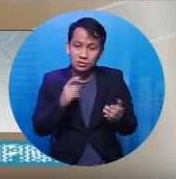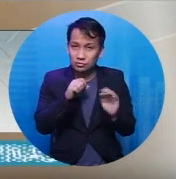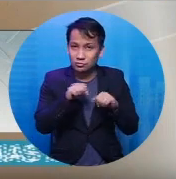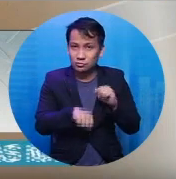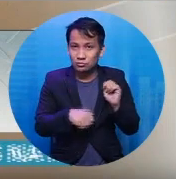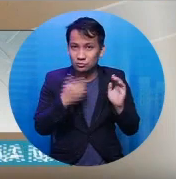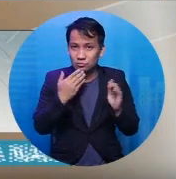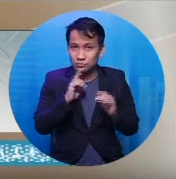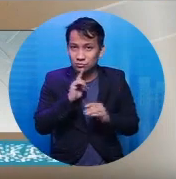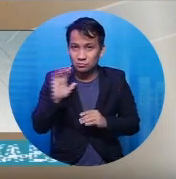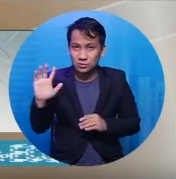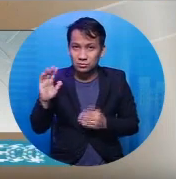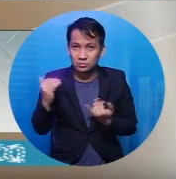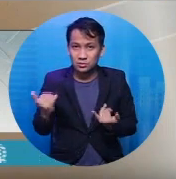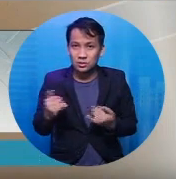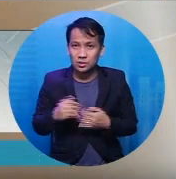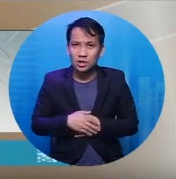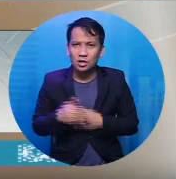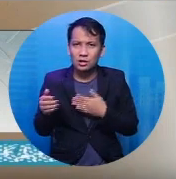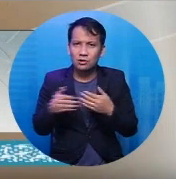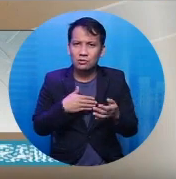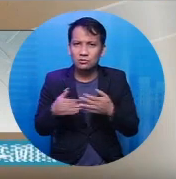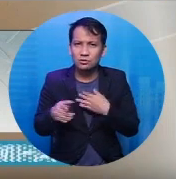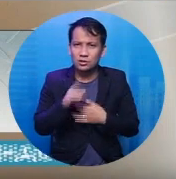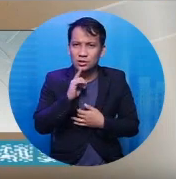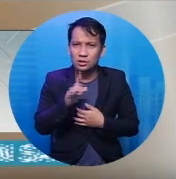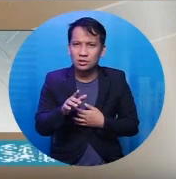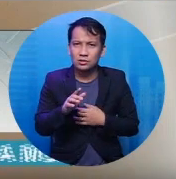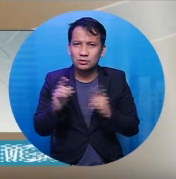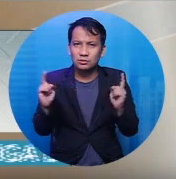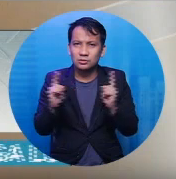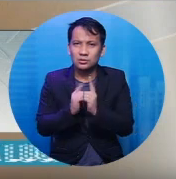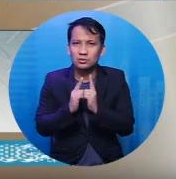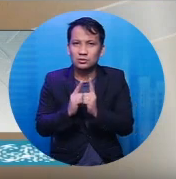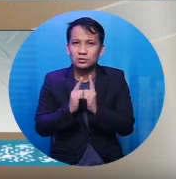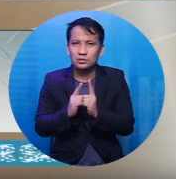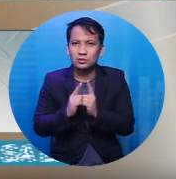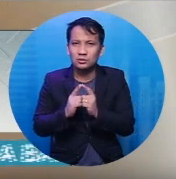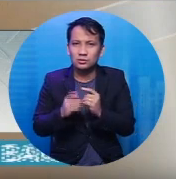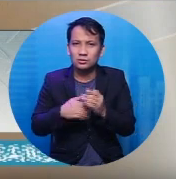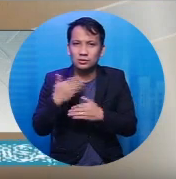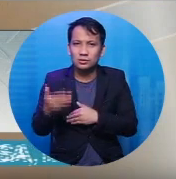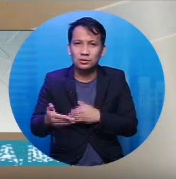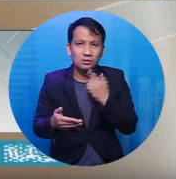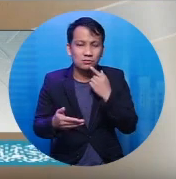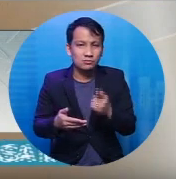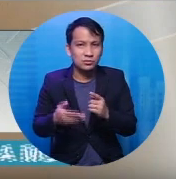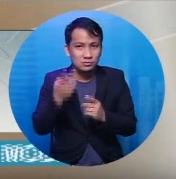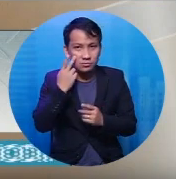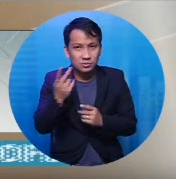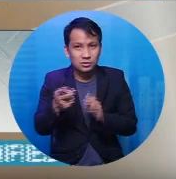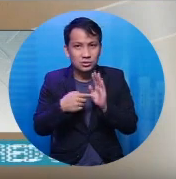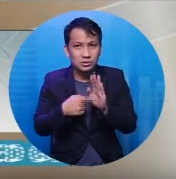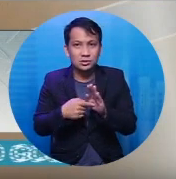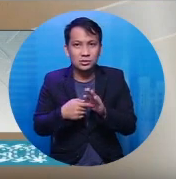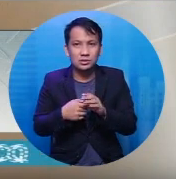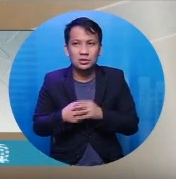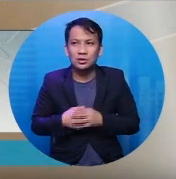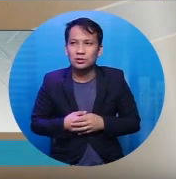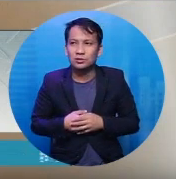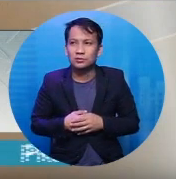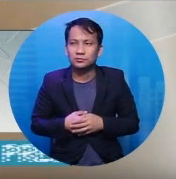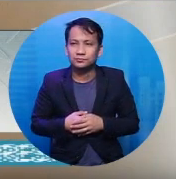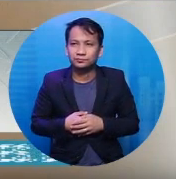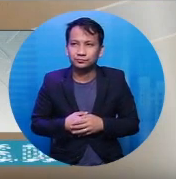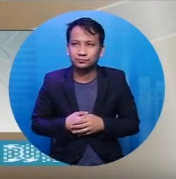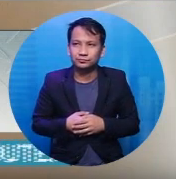po yung mga pinangako niya sa inyo? Ano yung mga magkasawa kami, idol, na ano, na magkaroon siya ng sariling pamilya. Okay, so na